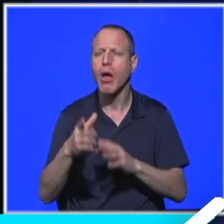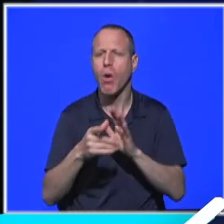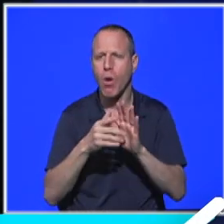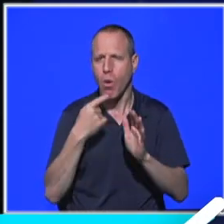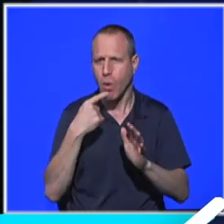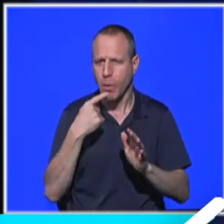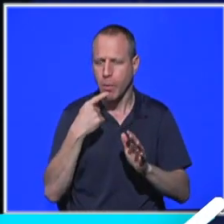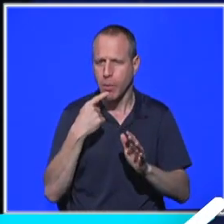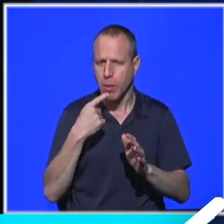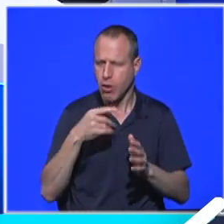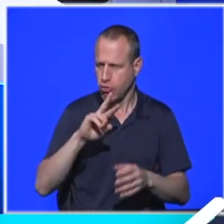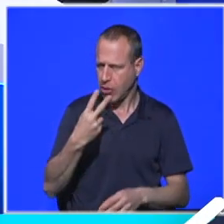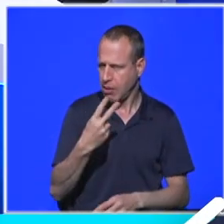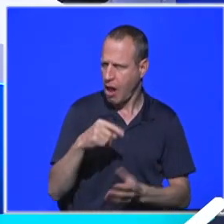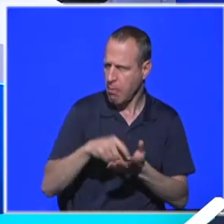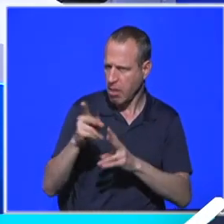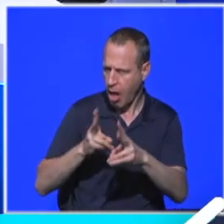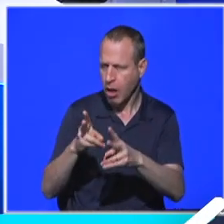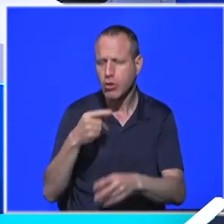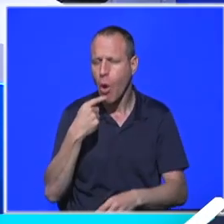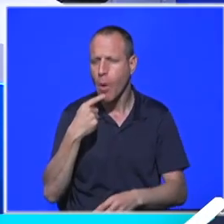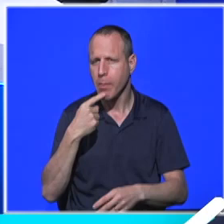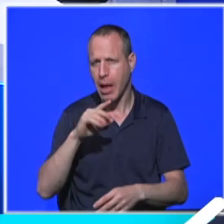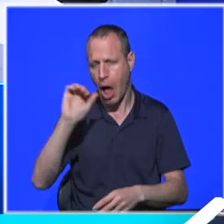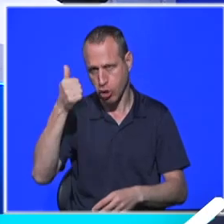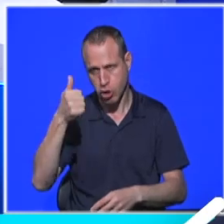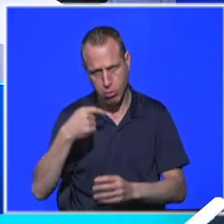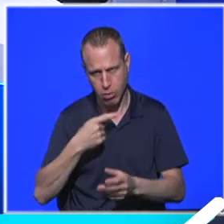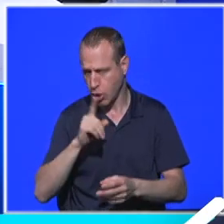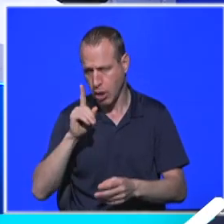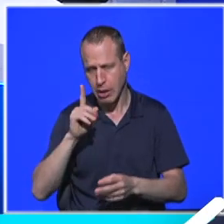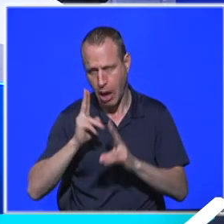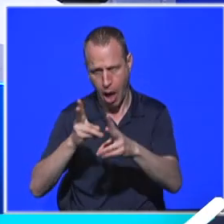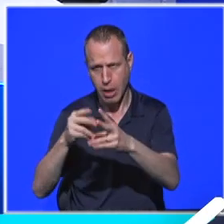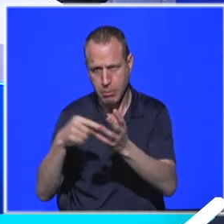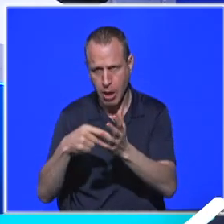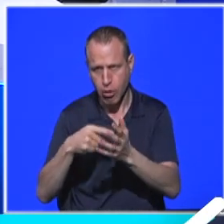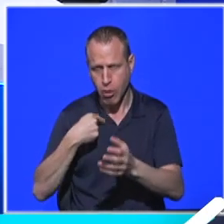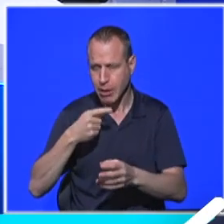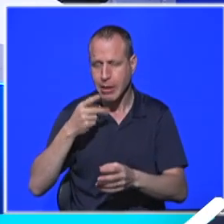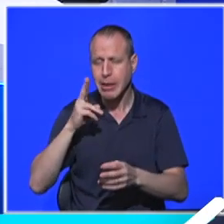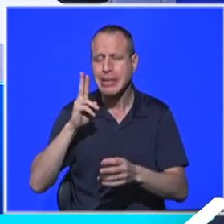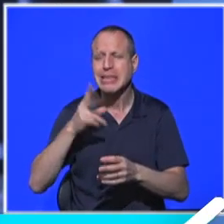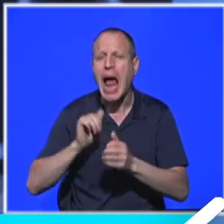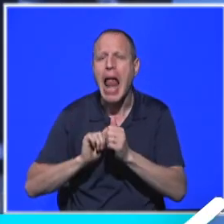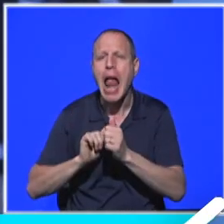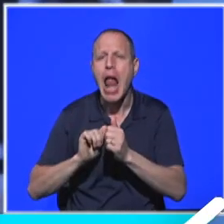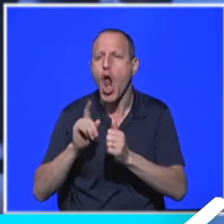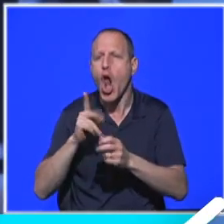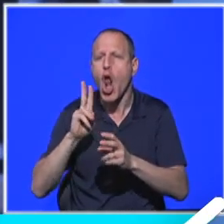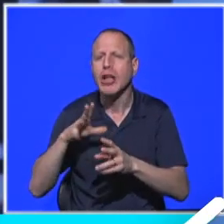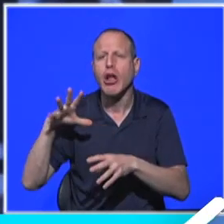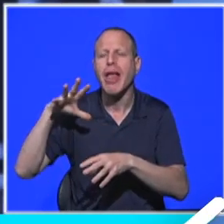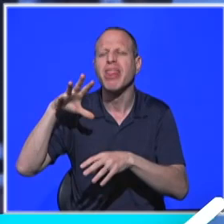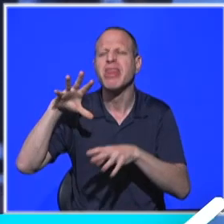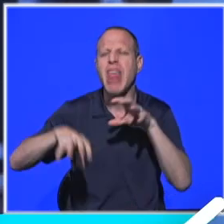אותך. וזה הדיון. אבל אני אוסיף לזה עוד שאלה. כי יש פה בעצם מצב שבו אנחנו מדברים